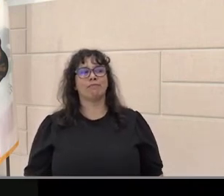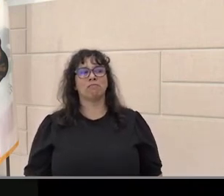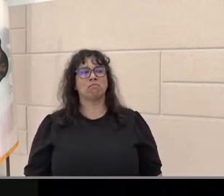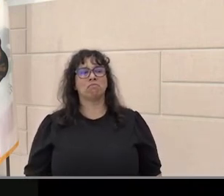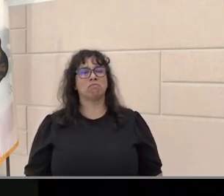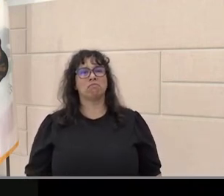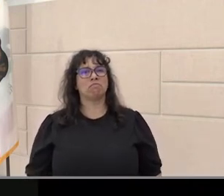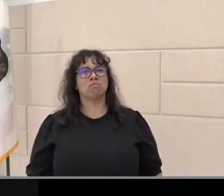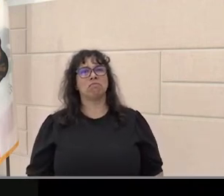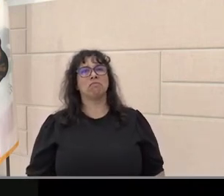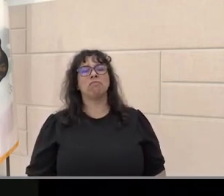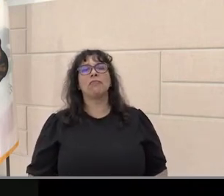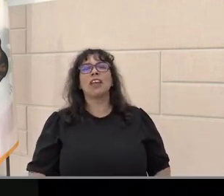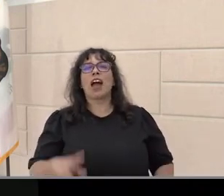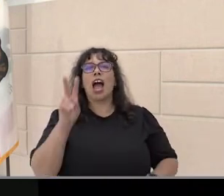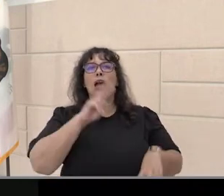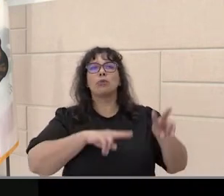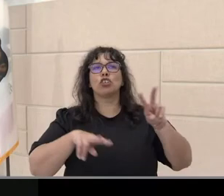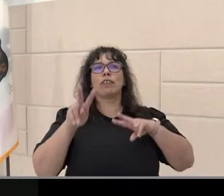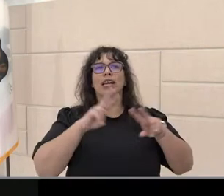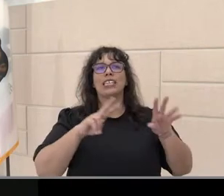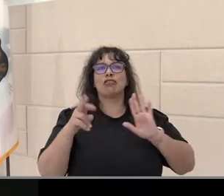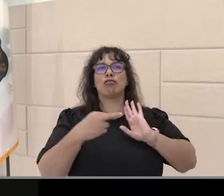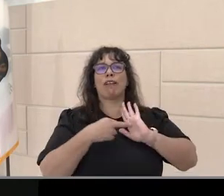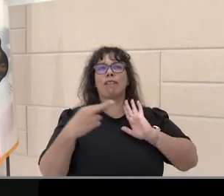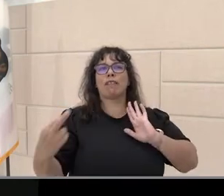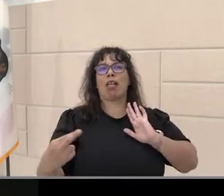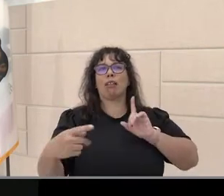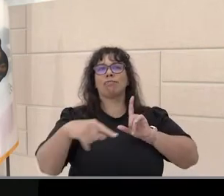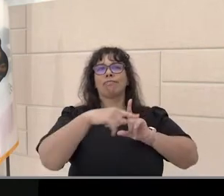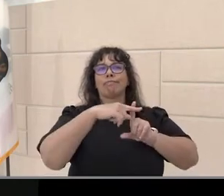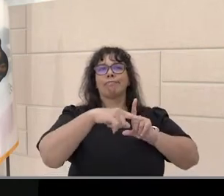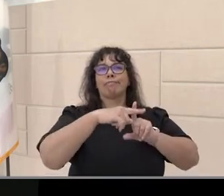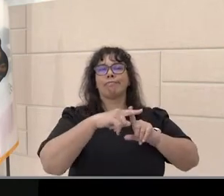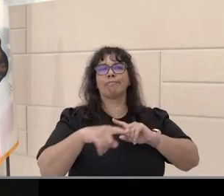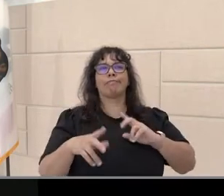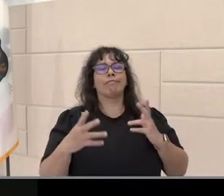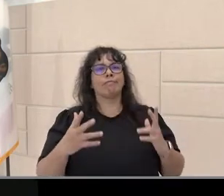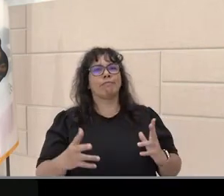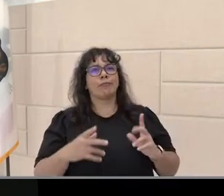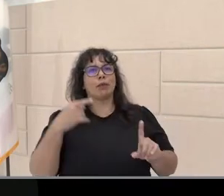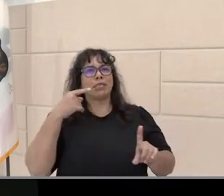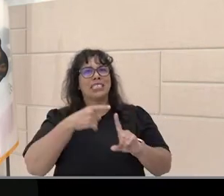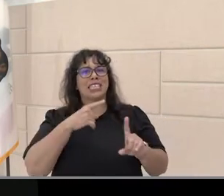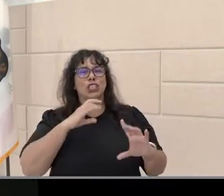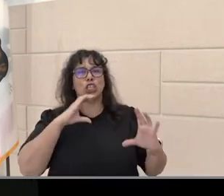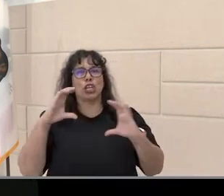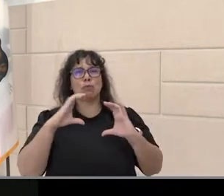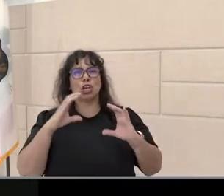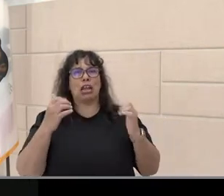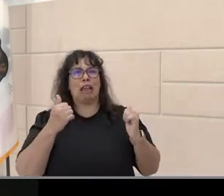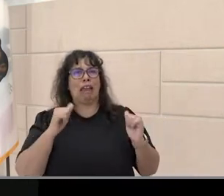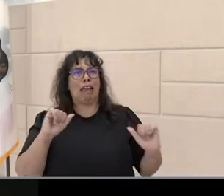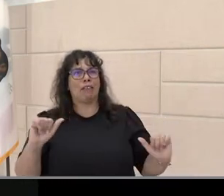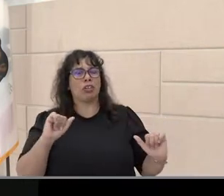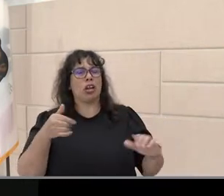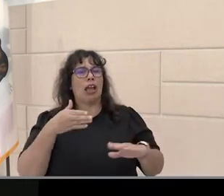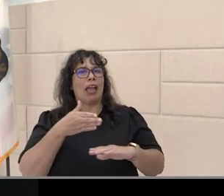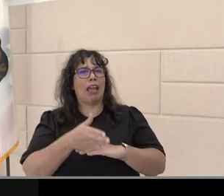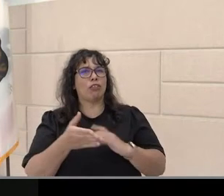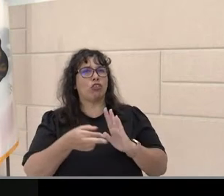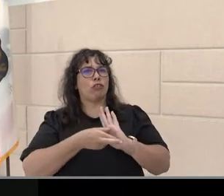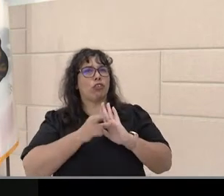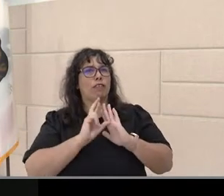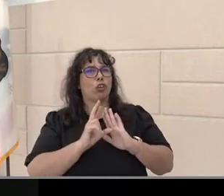ការសង្កេតមើលផ្សេងៗតទៅនឹងការពិនិត្យតាមដានតទៅនឹងការធ្វើទំនាក់ទំនងក្នុងការ